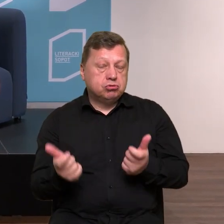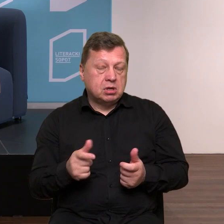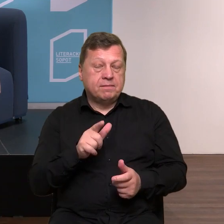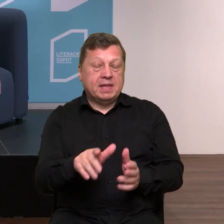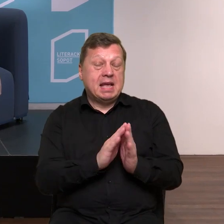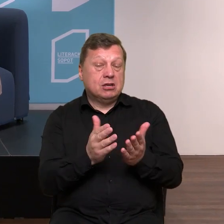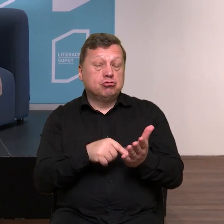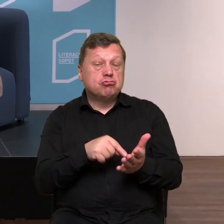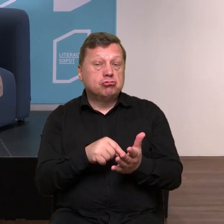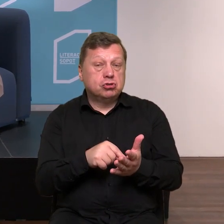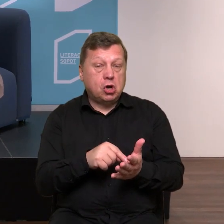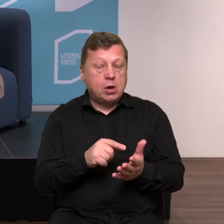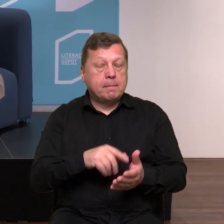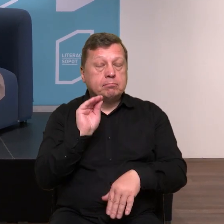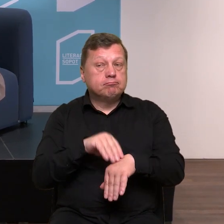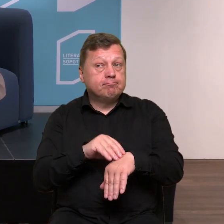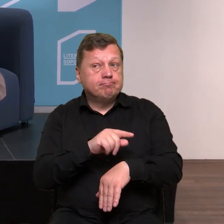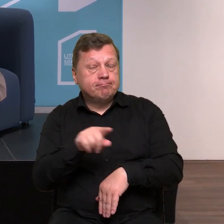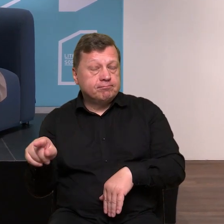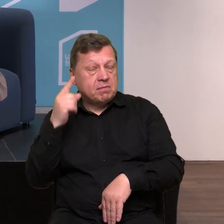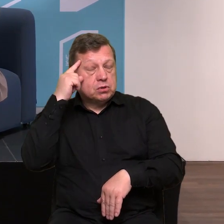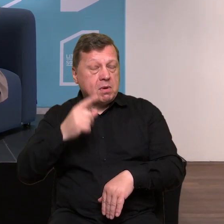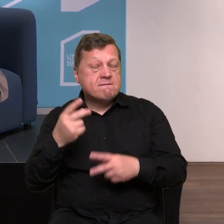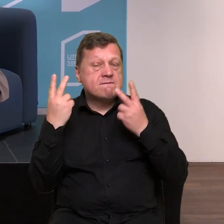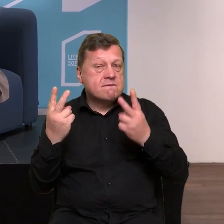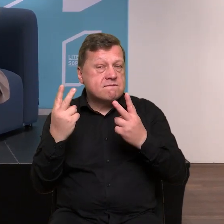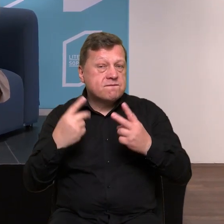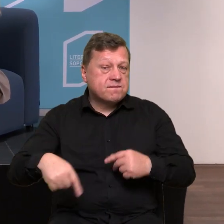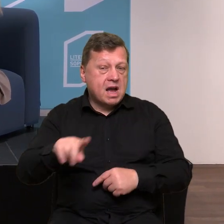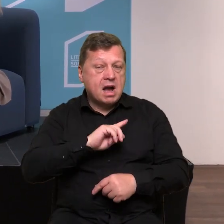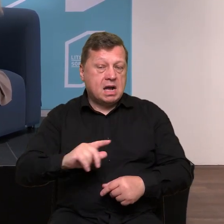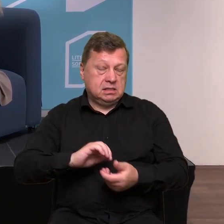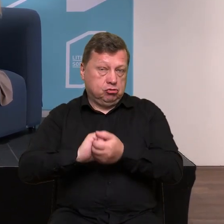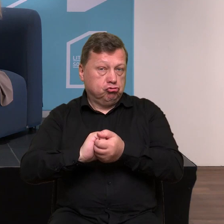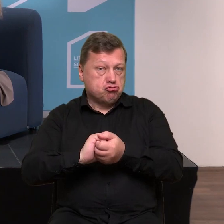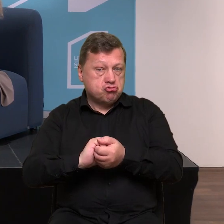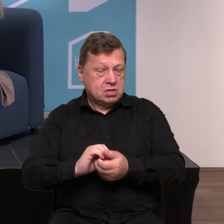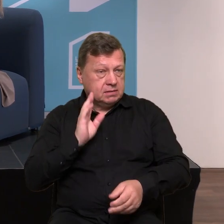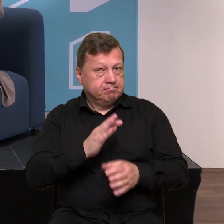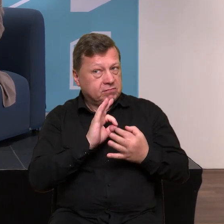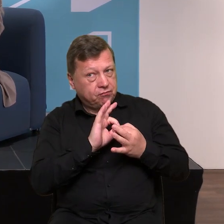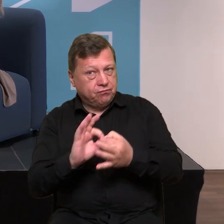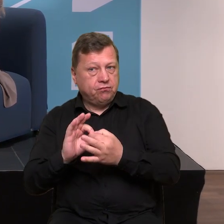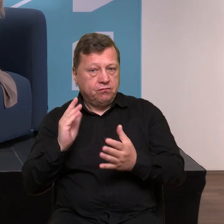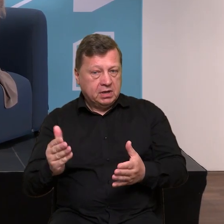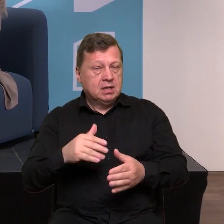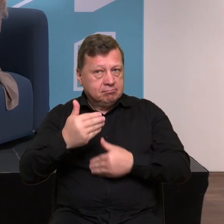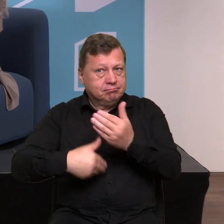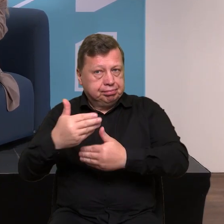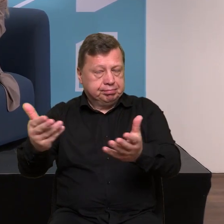lekturze tej książki przypominać sobie, jak ważna jest, żeby istniała solidarność i żeby generować